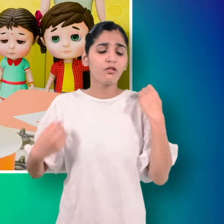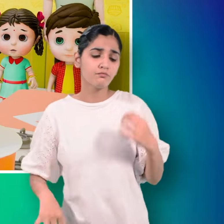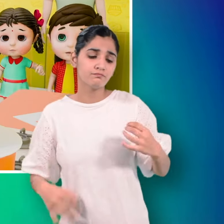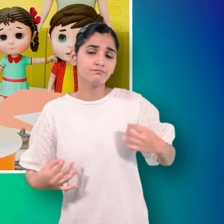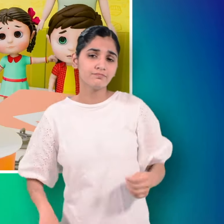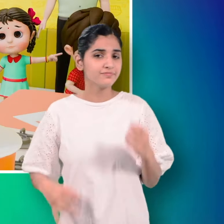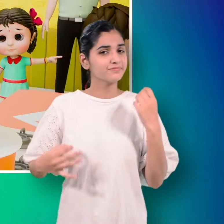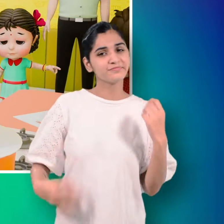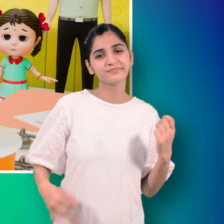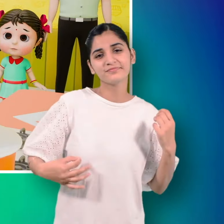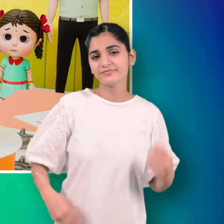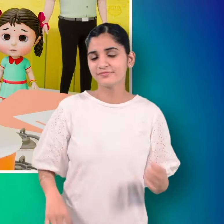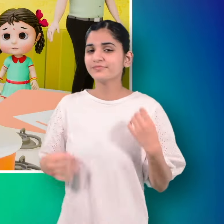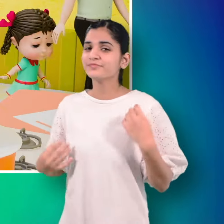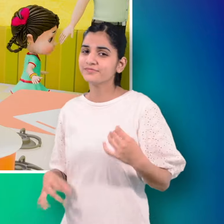बेबी